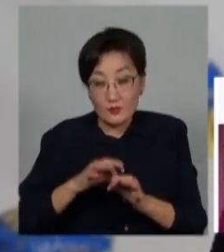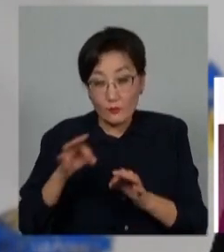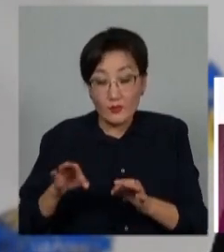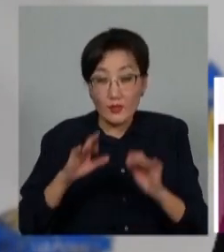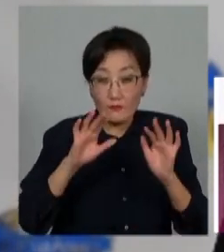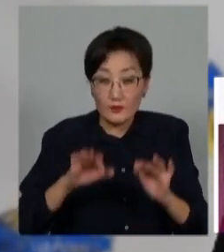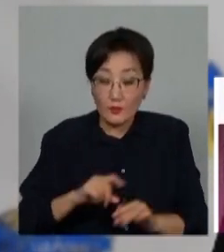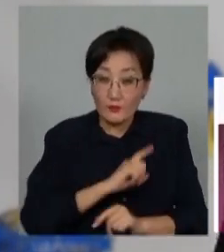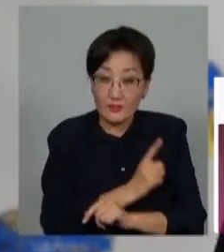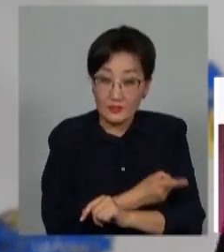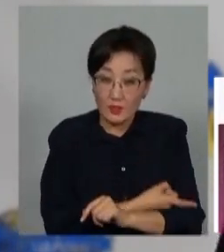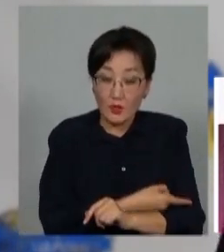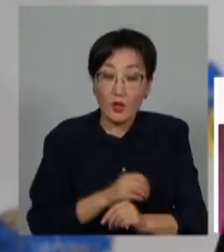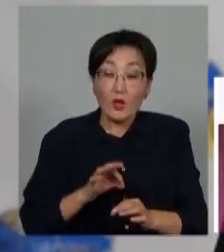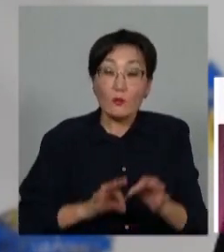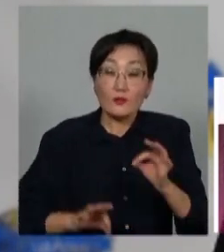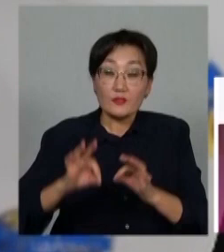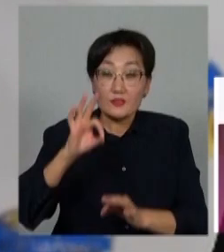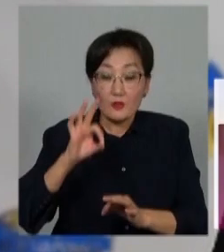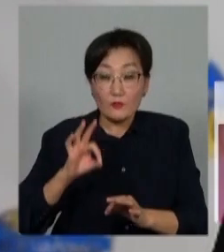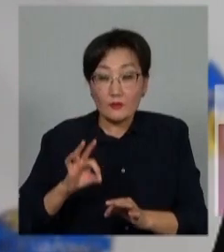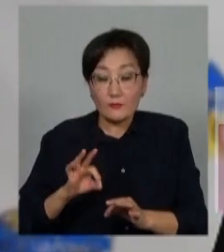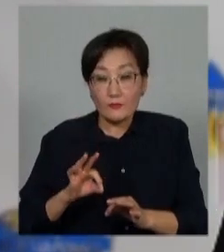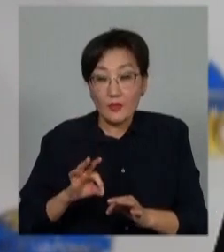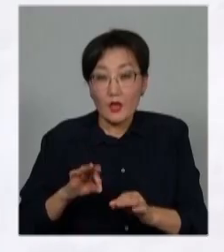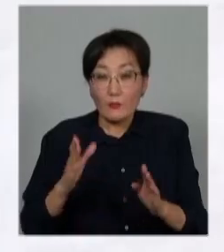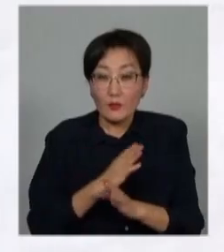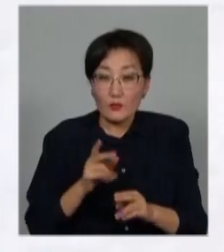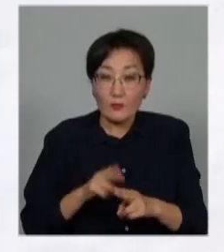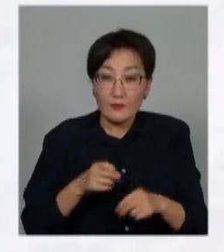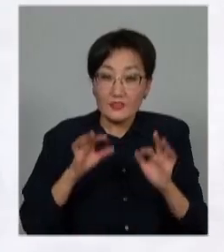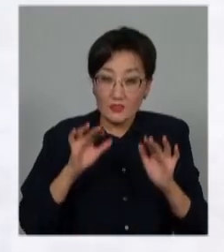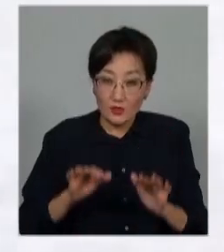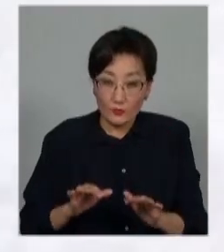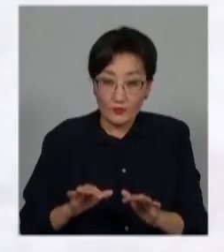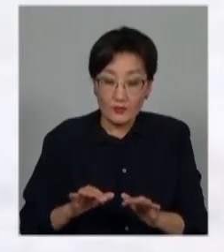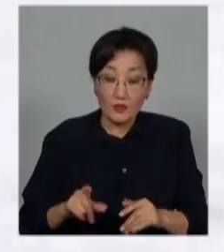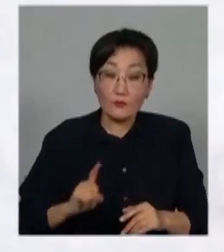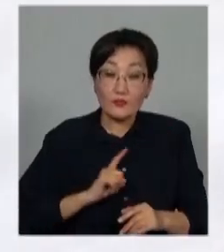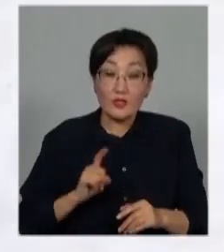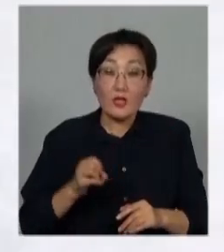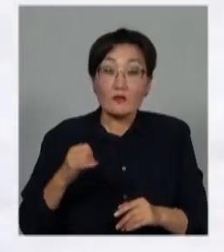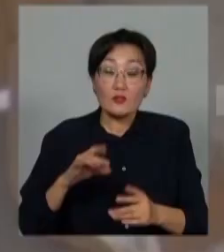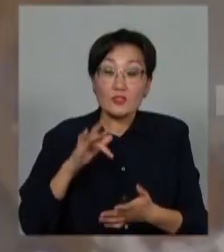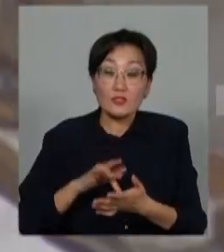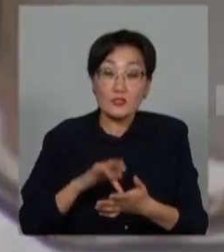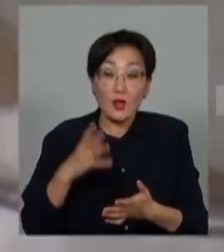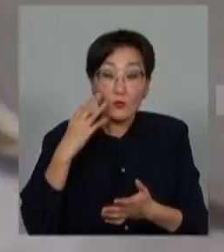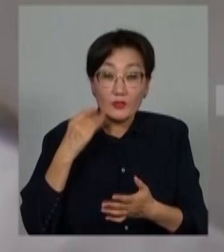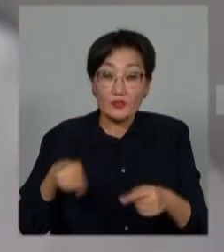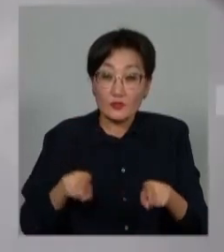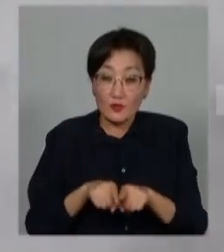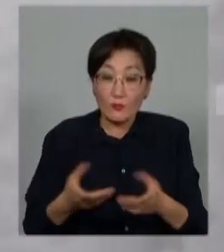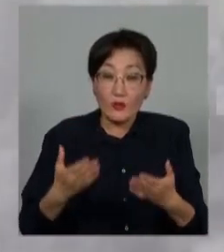временами сильные. На западе республики ожидается погода без осадков. Обильный снегопад ожидается и в южной столице. Алматинцев